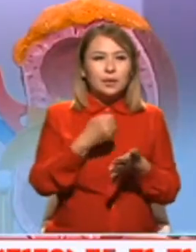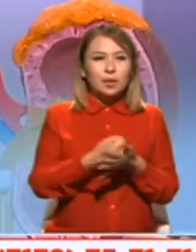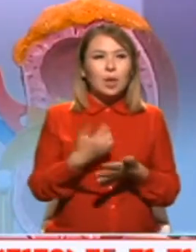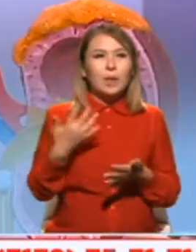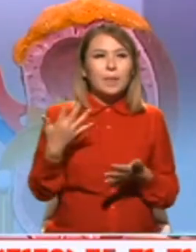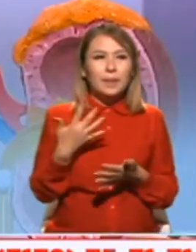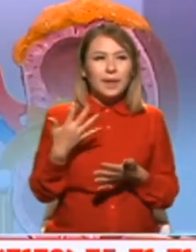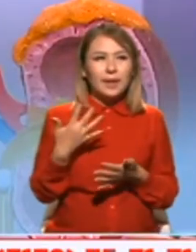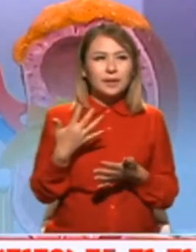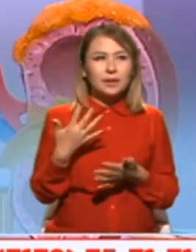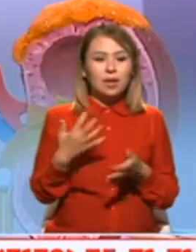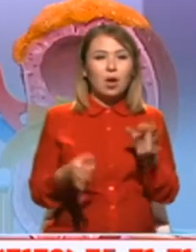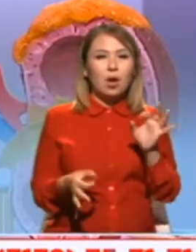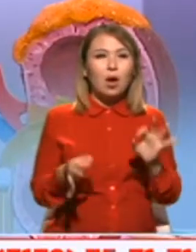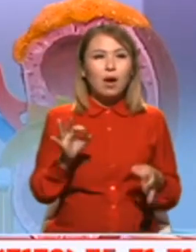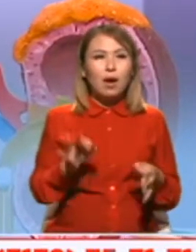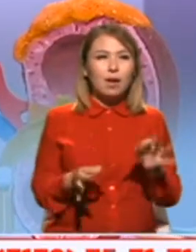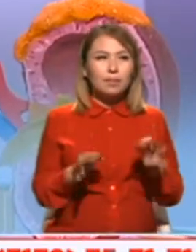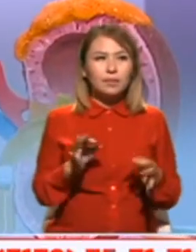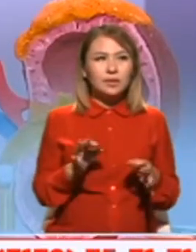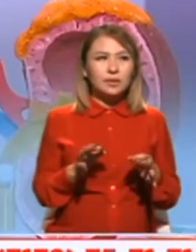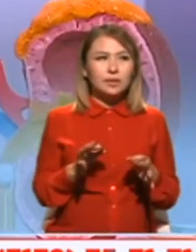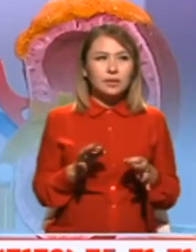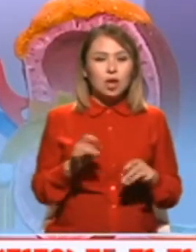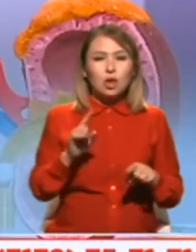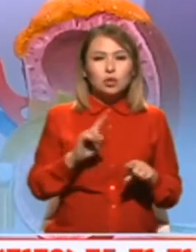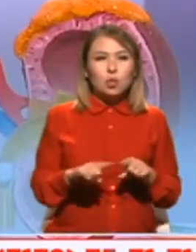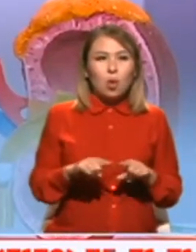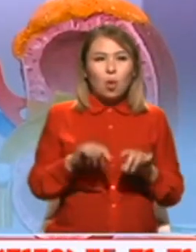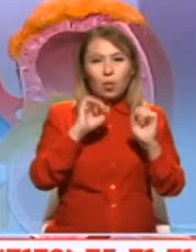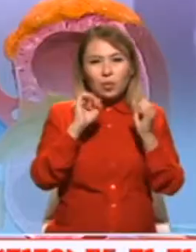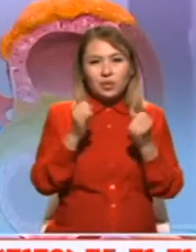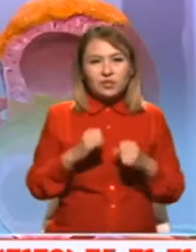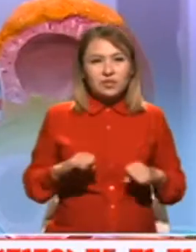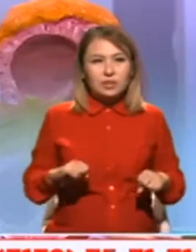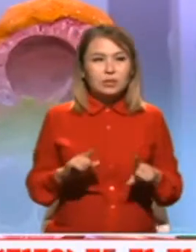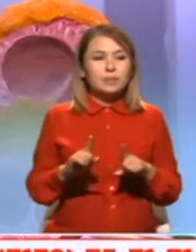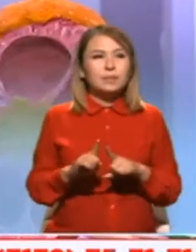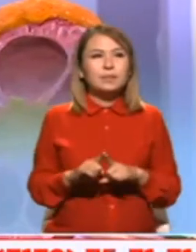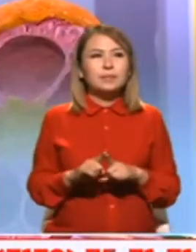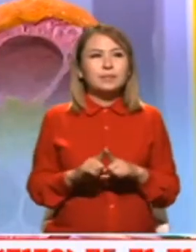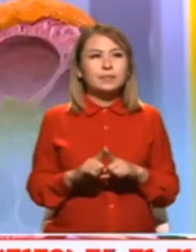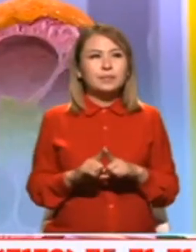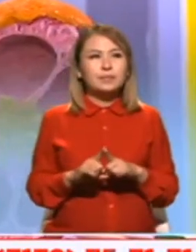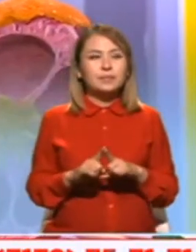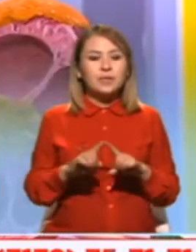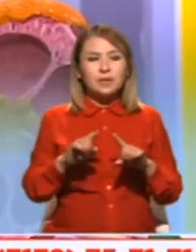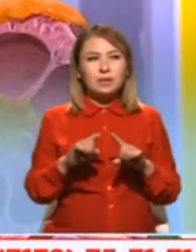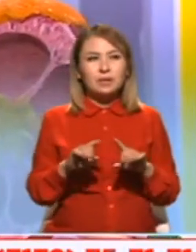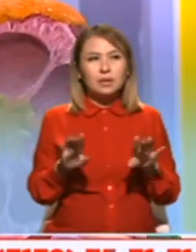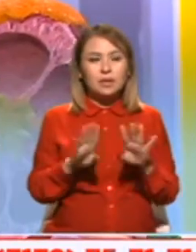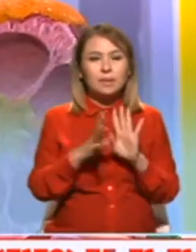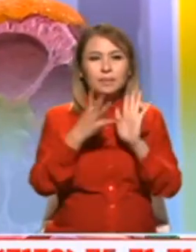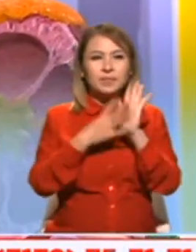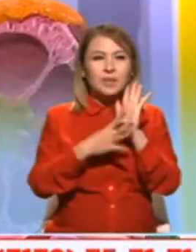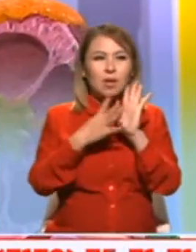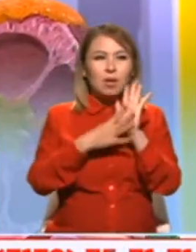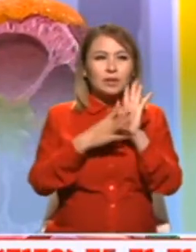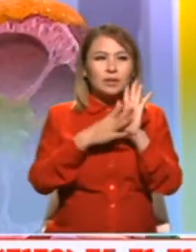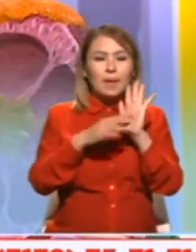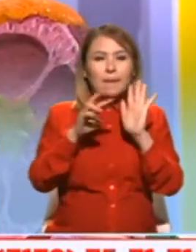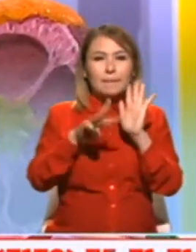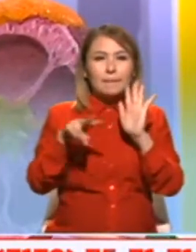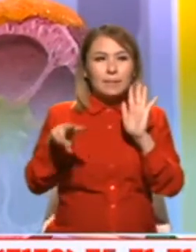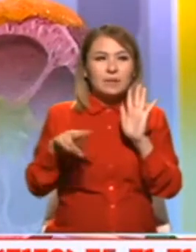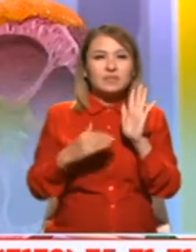дейін. Яғни қалыпты да бізде скорость клубочковой фильтрации, яғни шумақшаның жылдамдығы 90 миллилитр минуттан